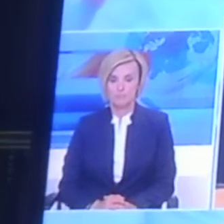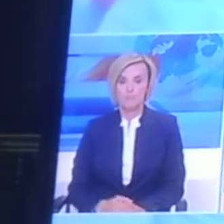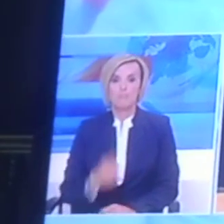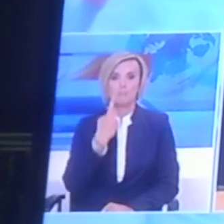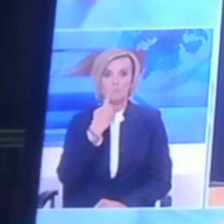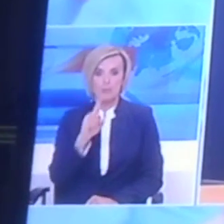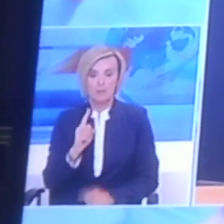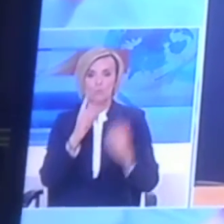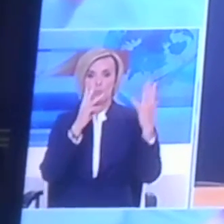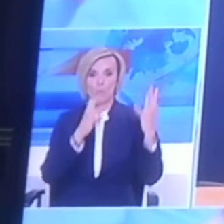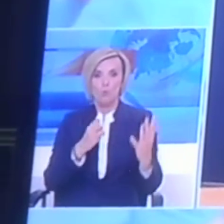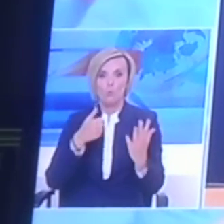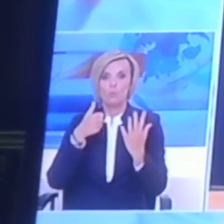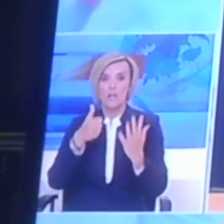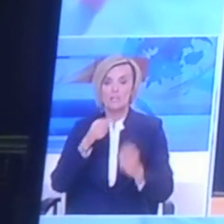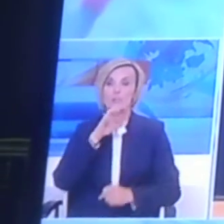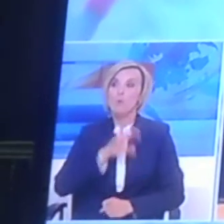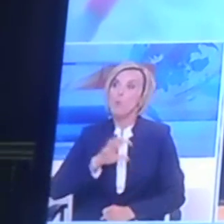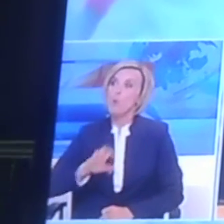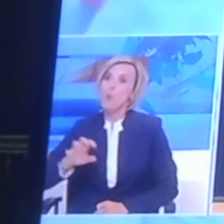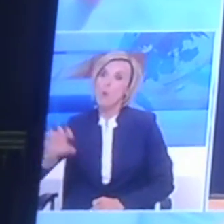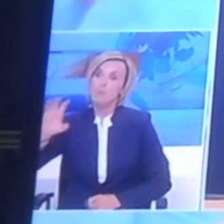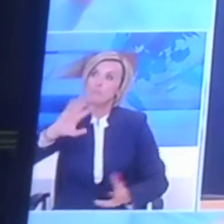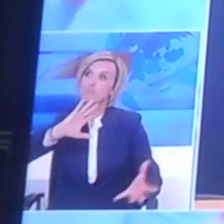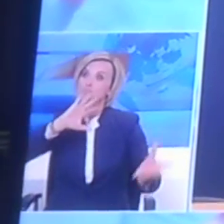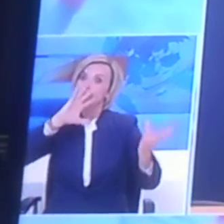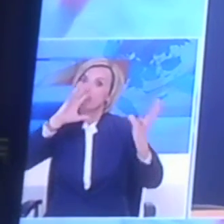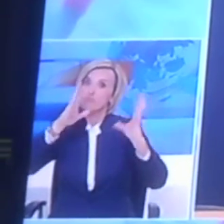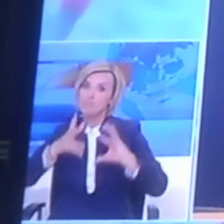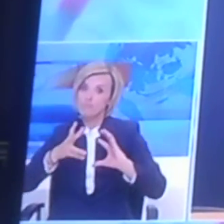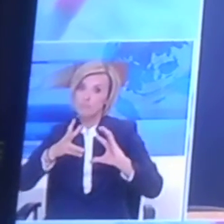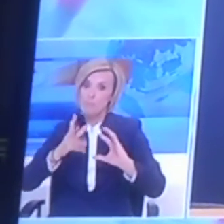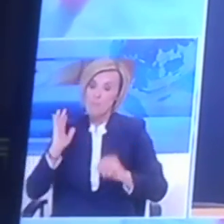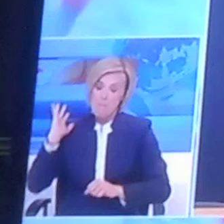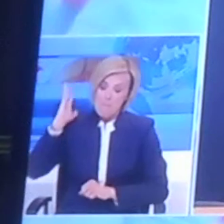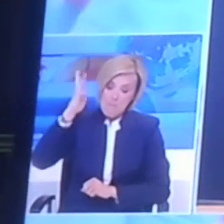186 χώρες του κόσμου έχουν καταγράψει ως σήμερα